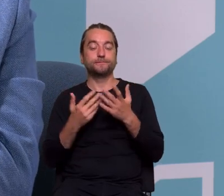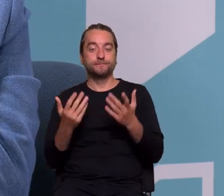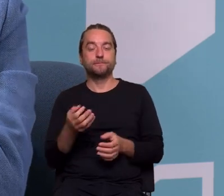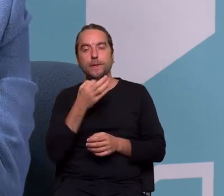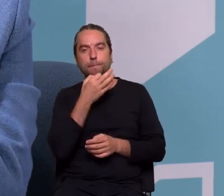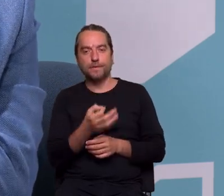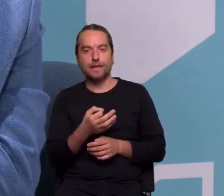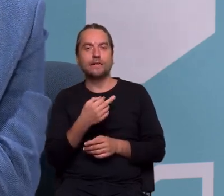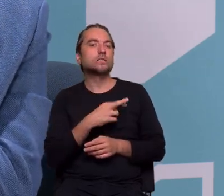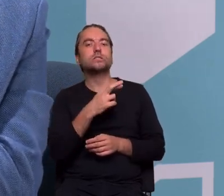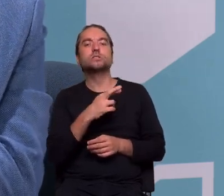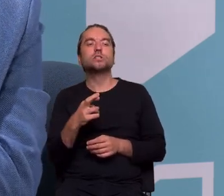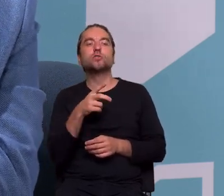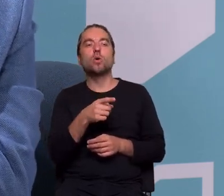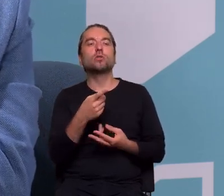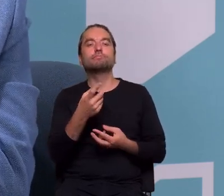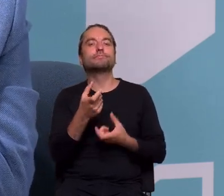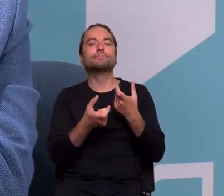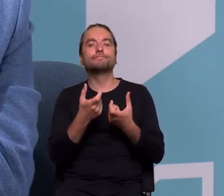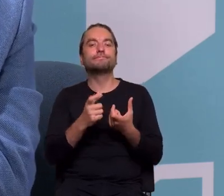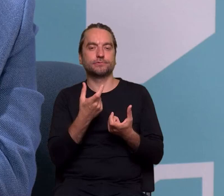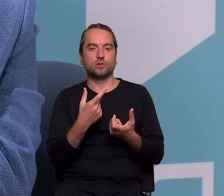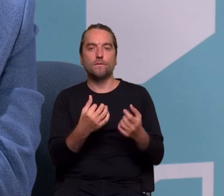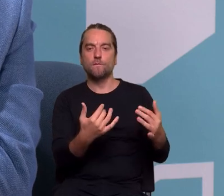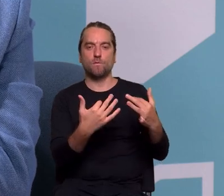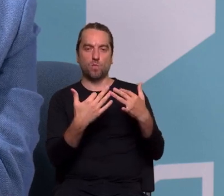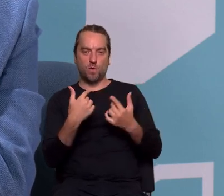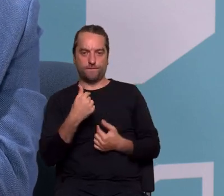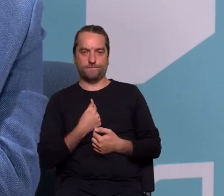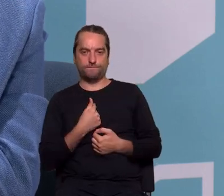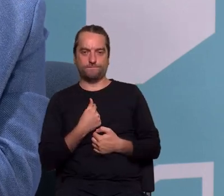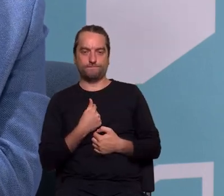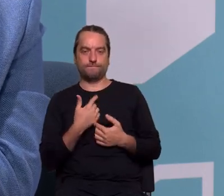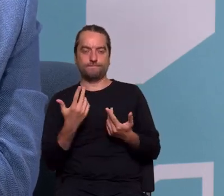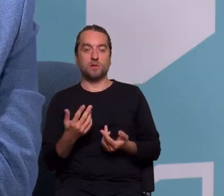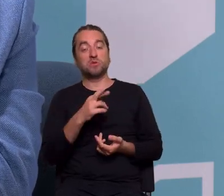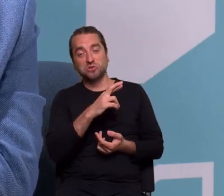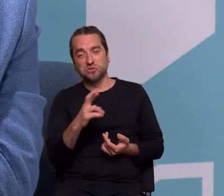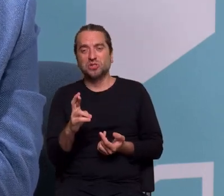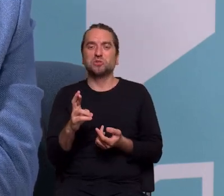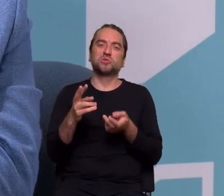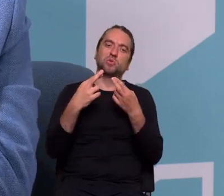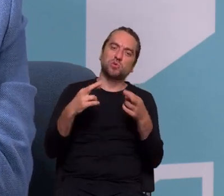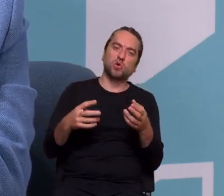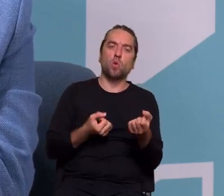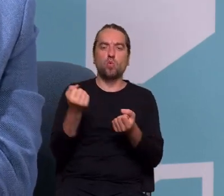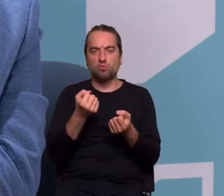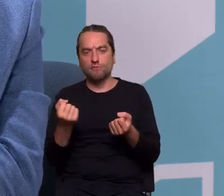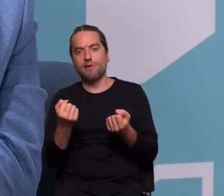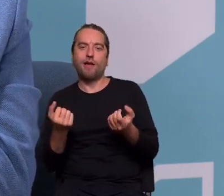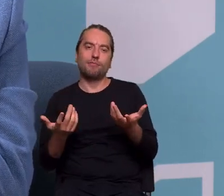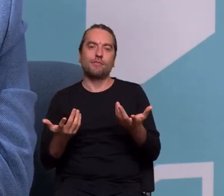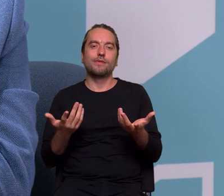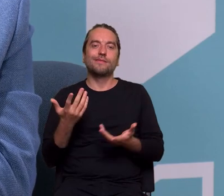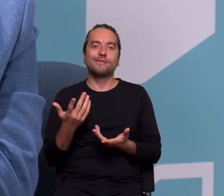pytanie jest jakby, co te rzeczy z nami robią, tak? Znaczy, bo jakby my robimy różne rzeczy z rzeczami, posługujemy się, nie mam tego co, ale te rzeczy wywierają